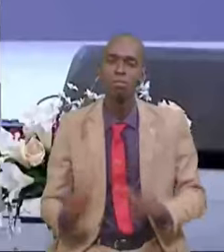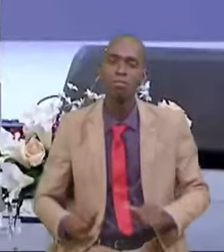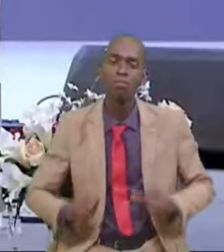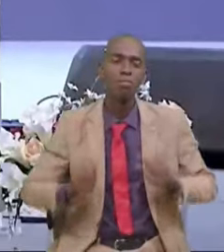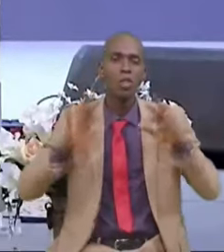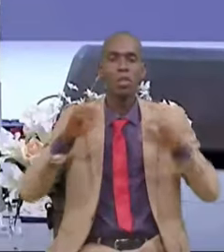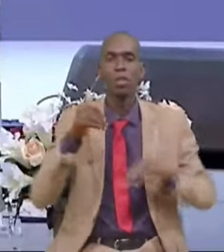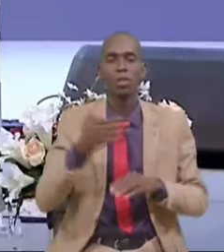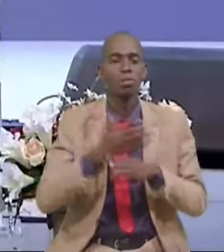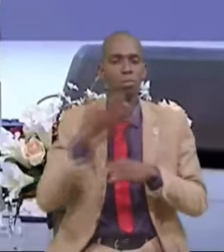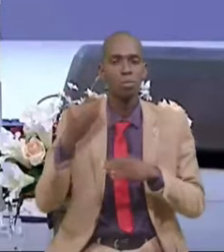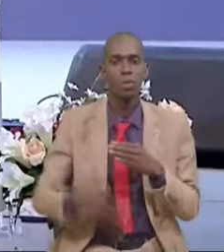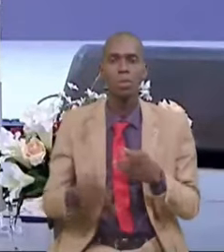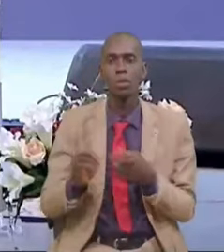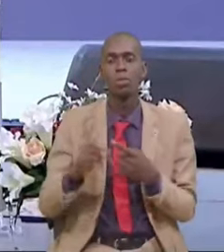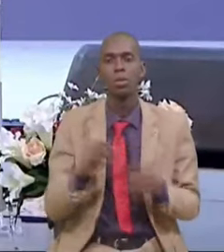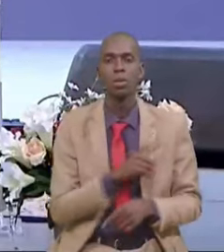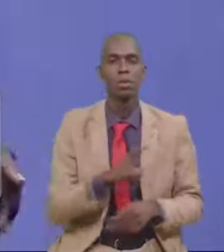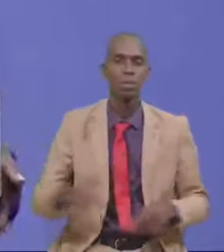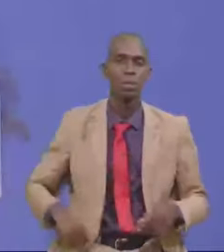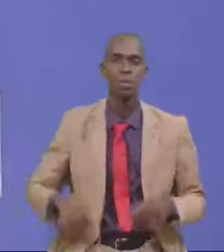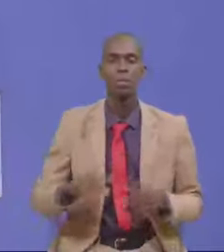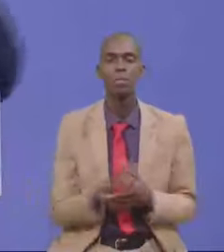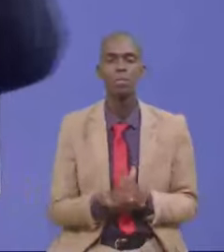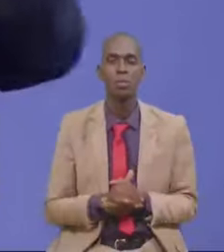Engage-toi complètement au Seigneur.